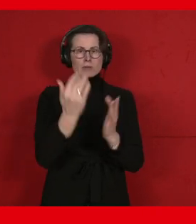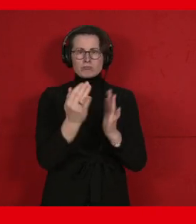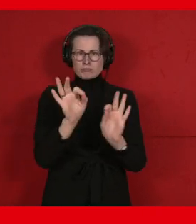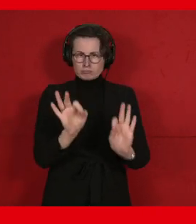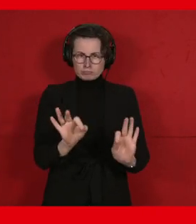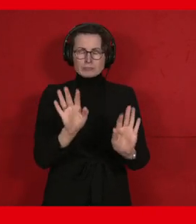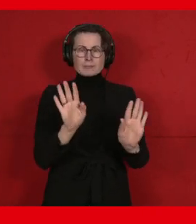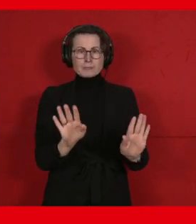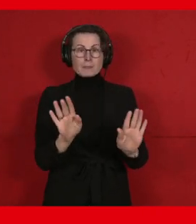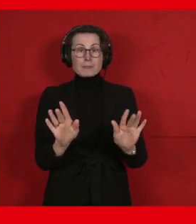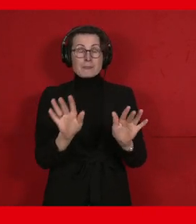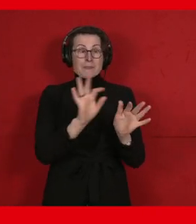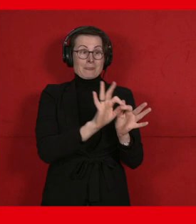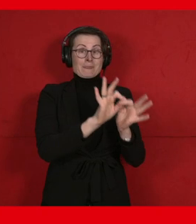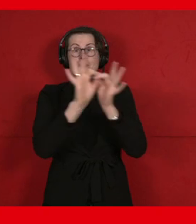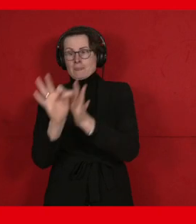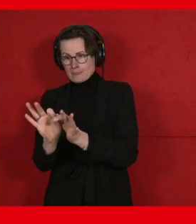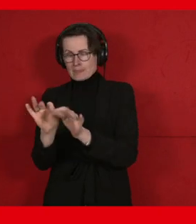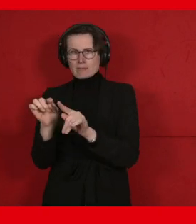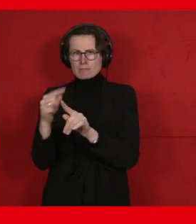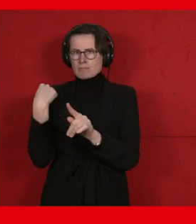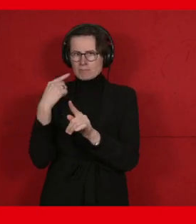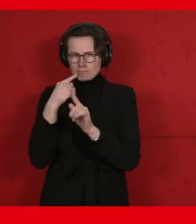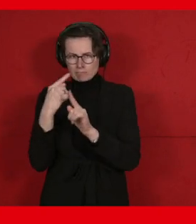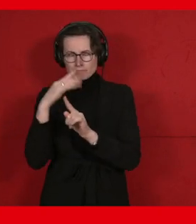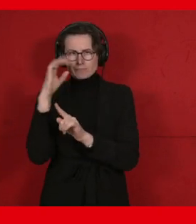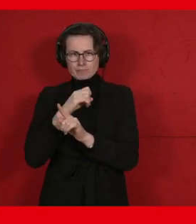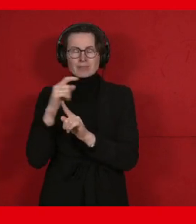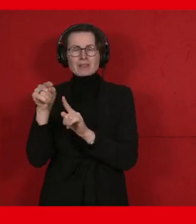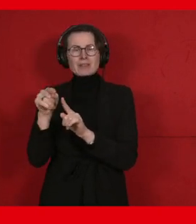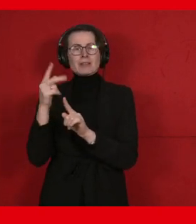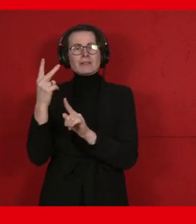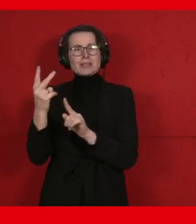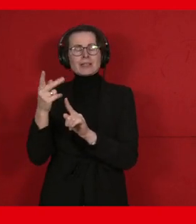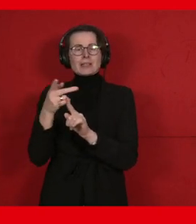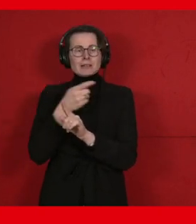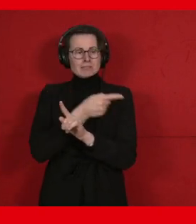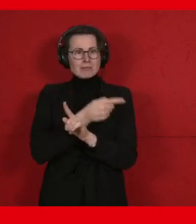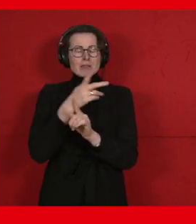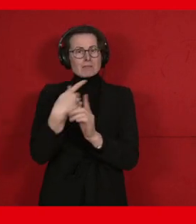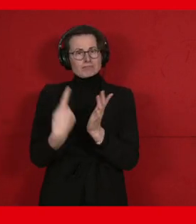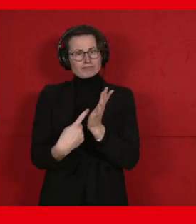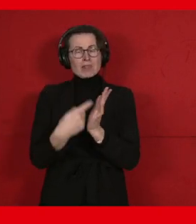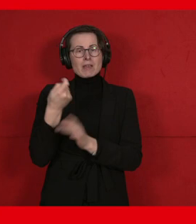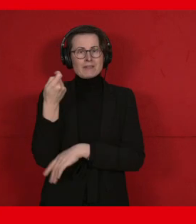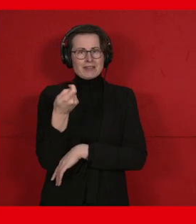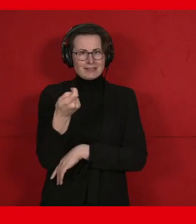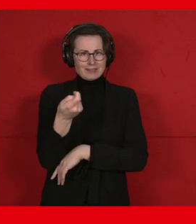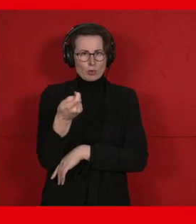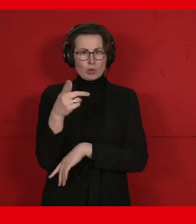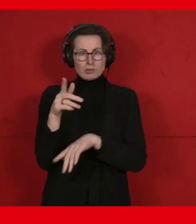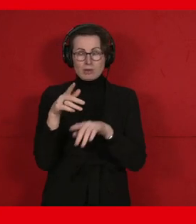komplementär dazu, das ist ja auch in unserem Gespräch angeklungen, ist es ganz, ganz wichtig, Investitionen vorzunehmen im Bereich